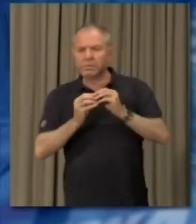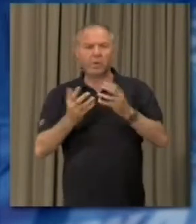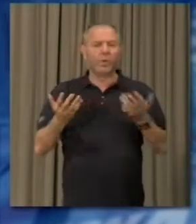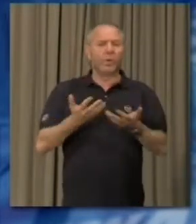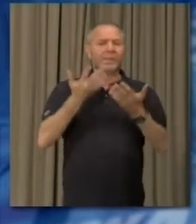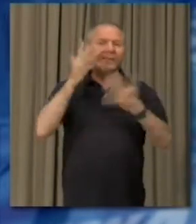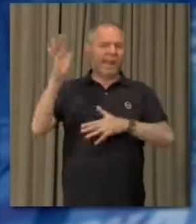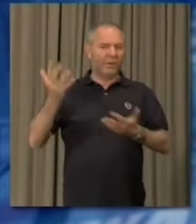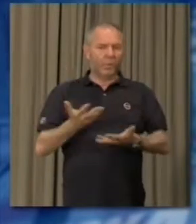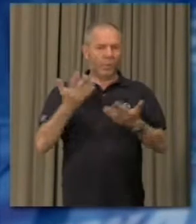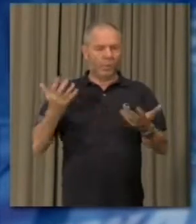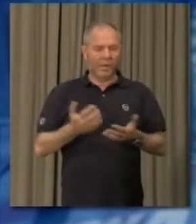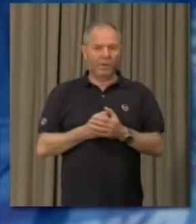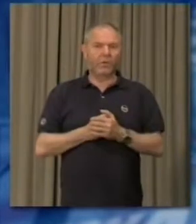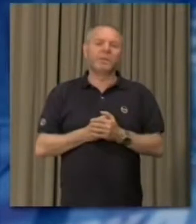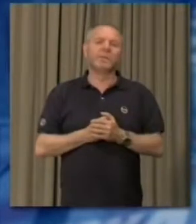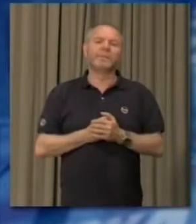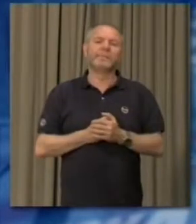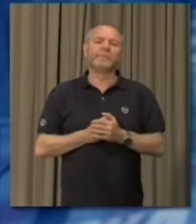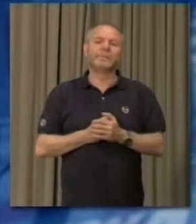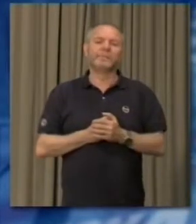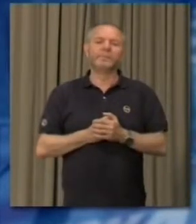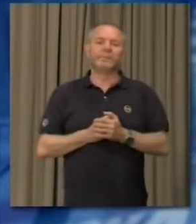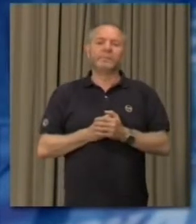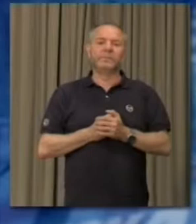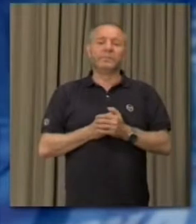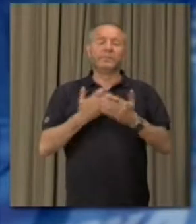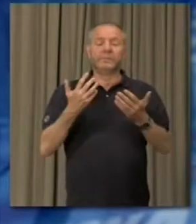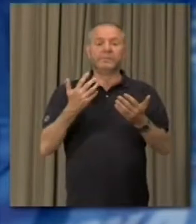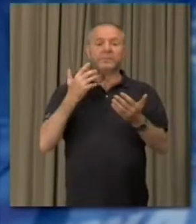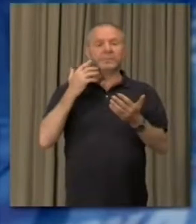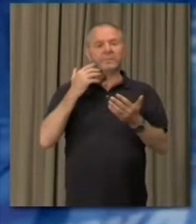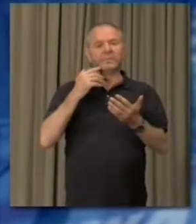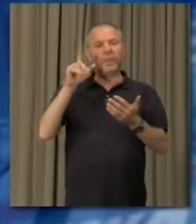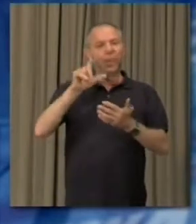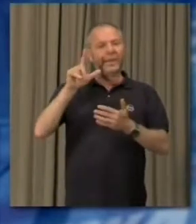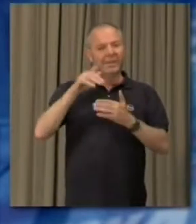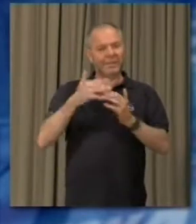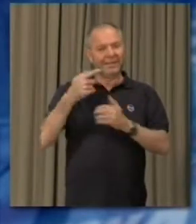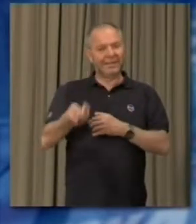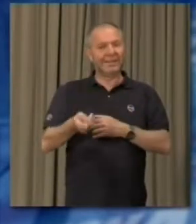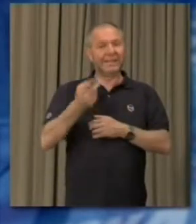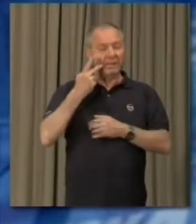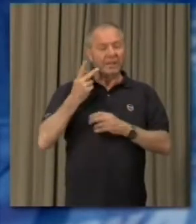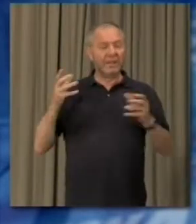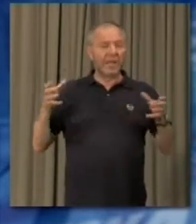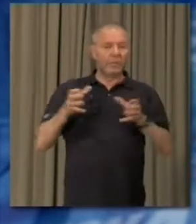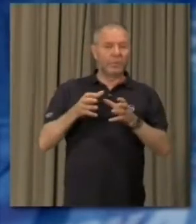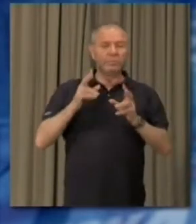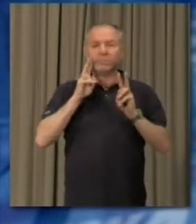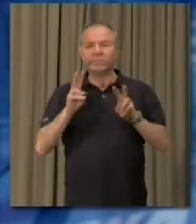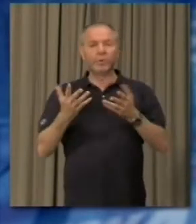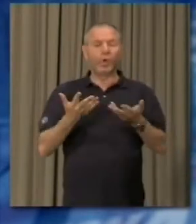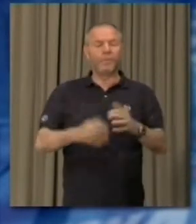di salvare quello che è salvabile, diciamo, dai reparti, dallo stabilimento, e lunedì mattina si ritroveranno tutti qui.